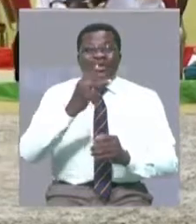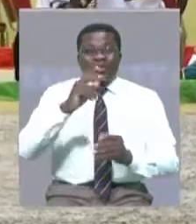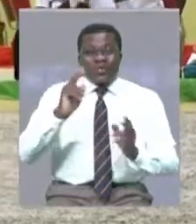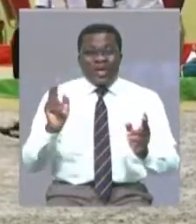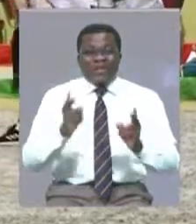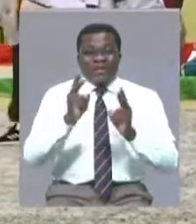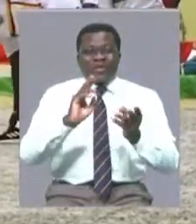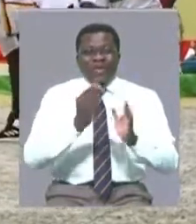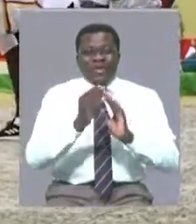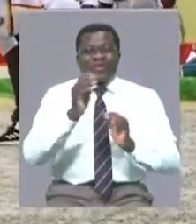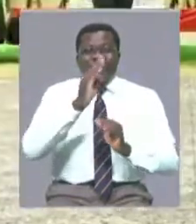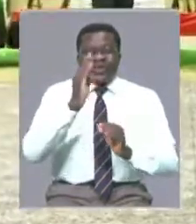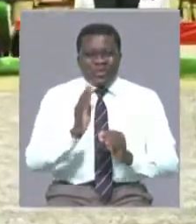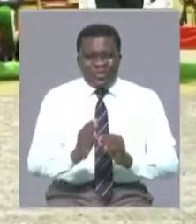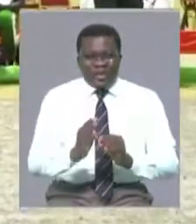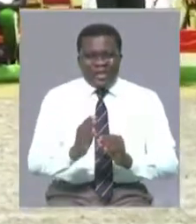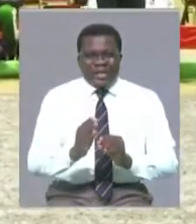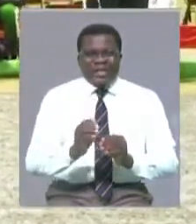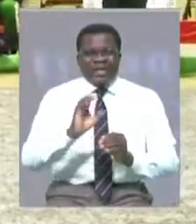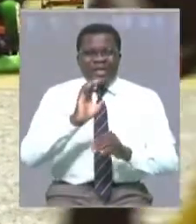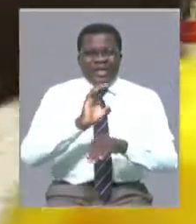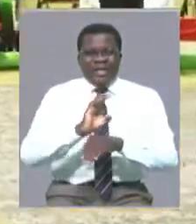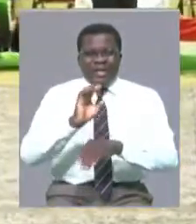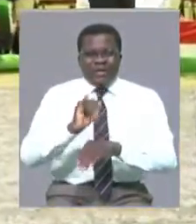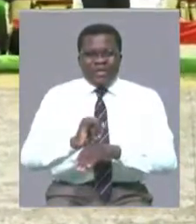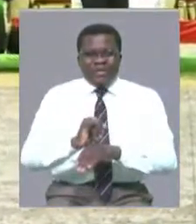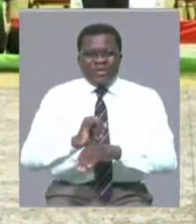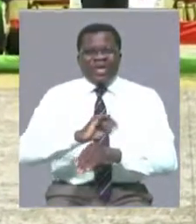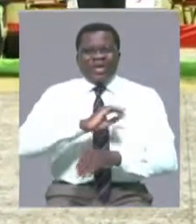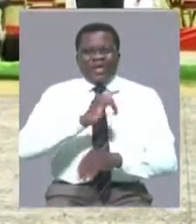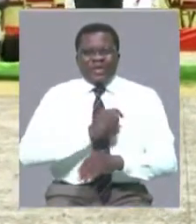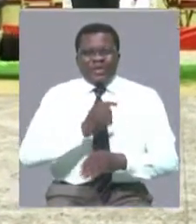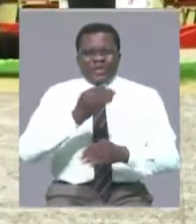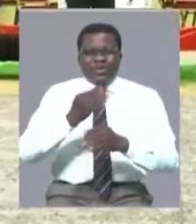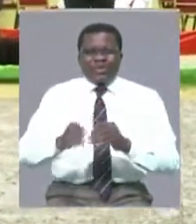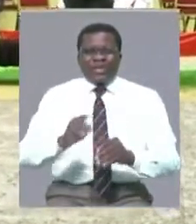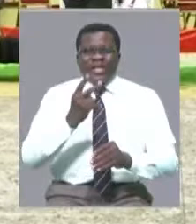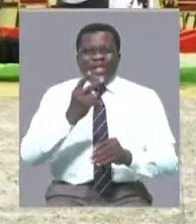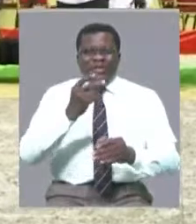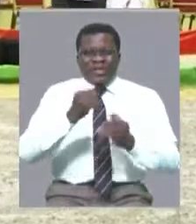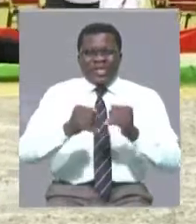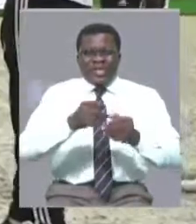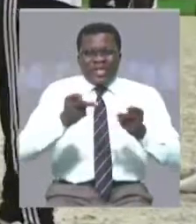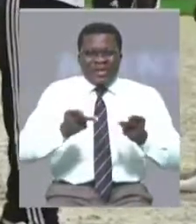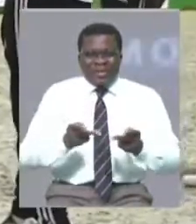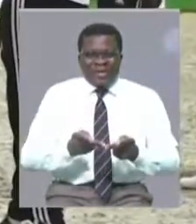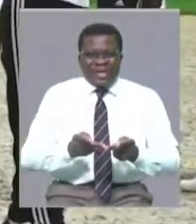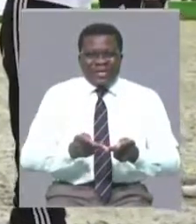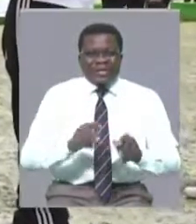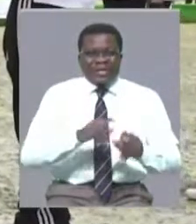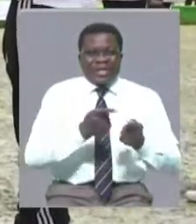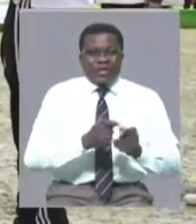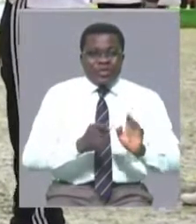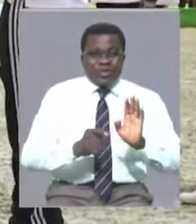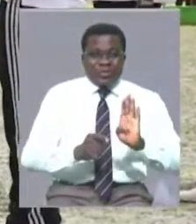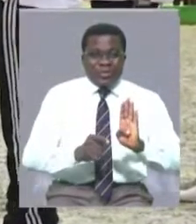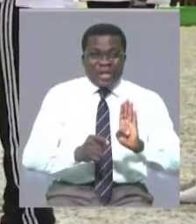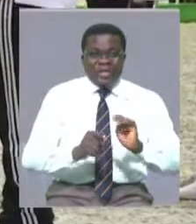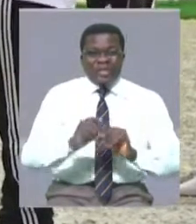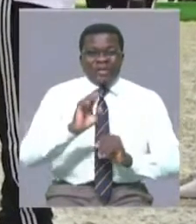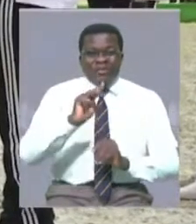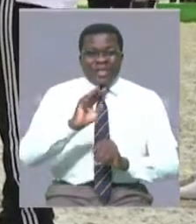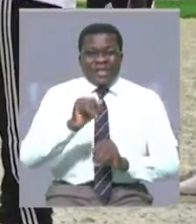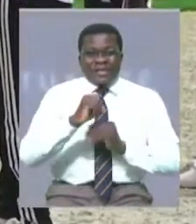devant le Bénin, 2 victoires. La Côte d'Ivoire et le Togo se partagent les 2 dernières places. Dans le groupe B, Madagascar